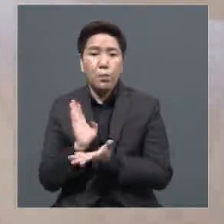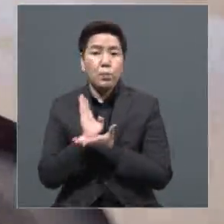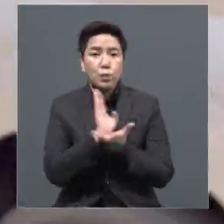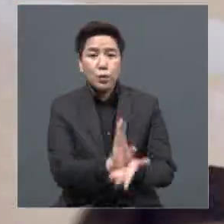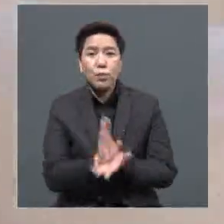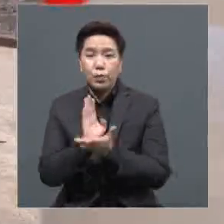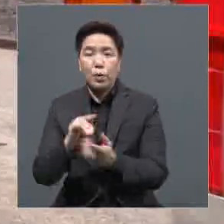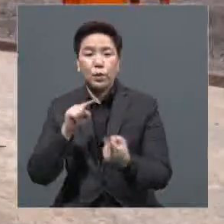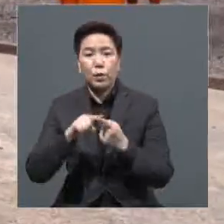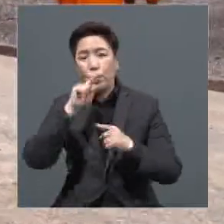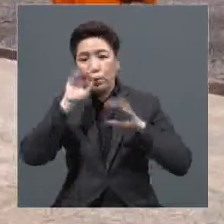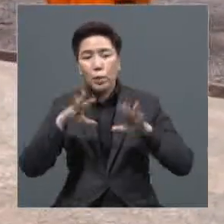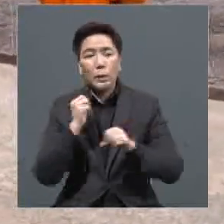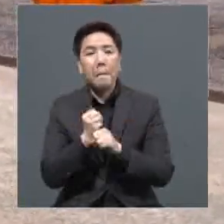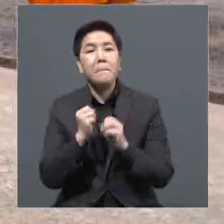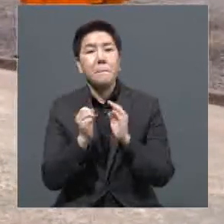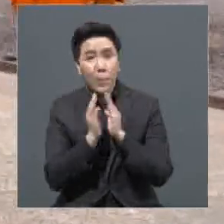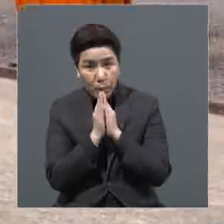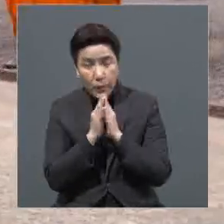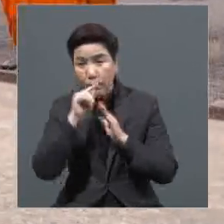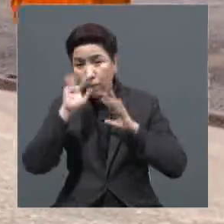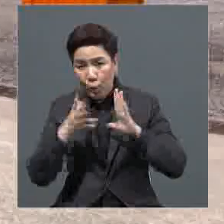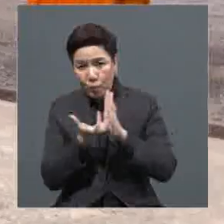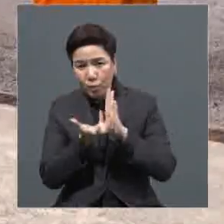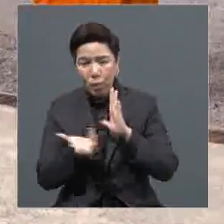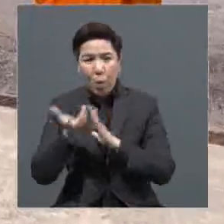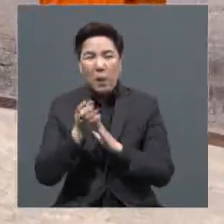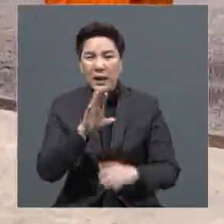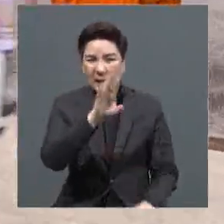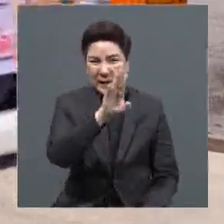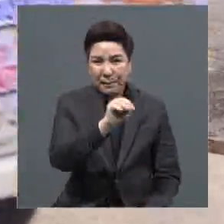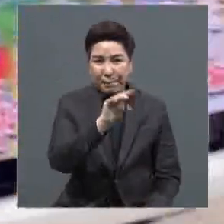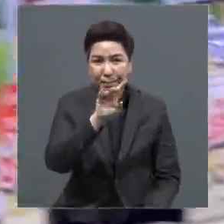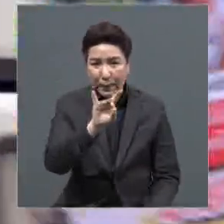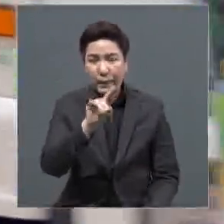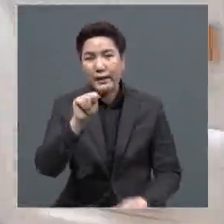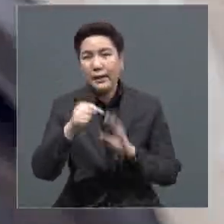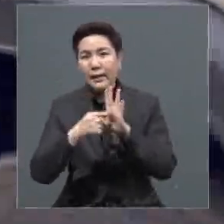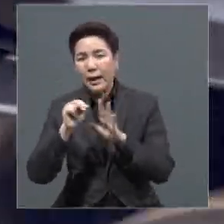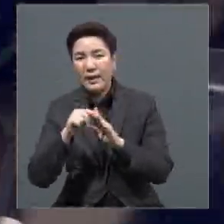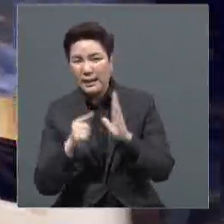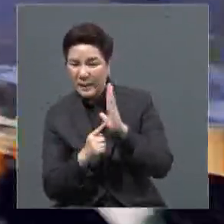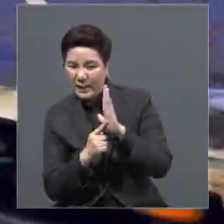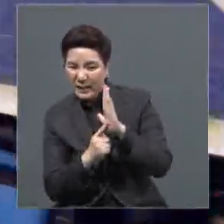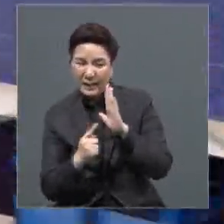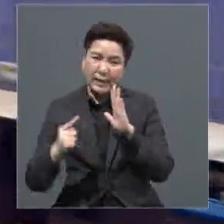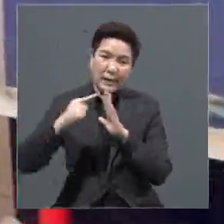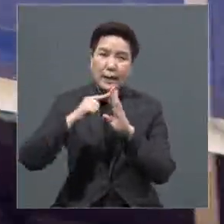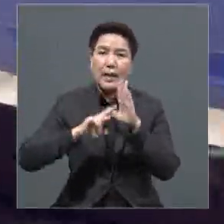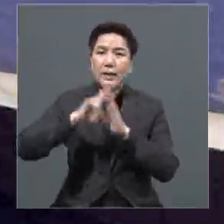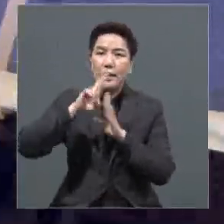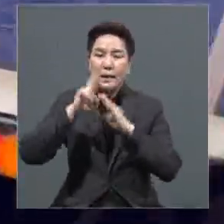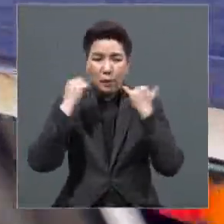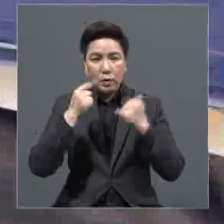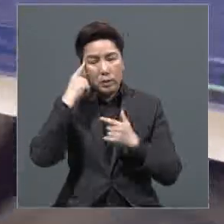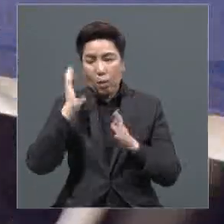จังหวัดชัยนาทที่ทำมาร่วมทำบุญรวมน้ำหนักกว่า 48ตันก็คาดว่าจะถึงที่จังหวัดเชียงรายในวันนี้แล้วก็นำออกแจกจ่าย